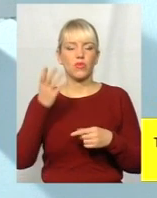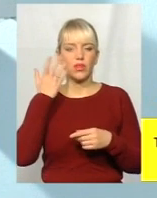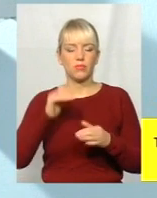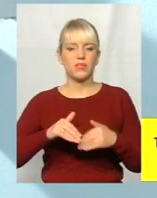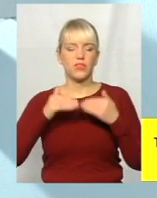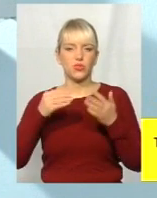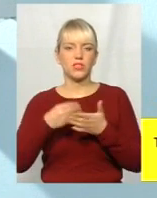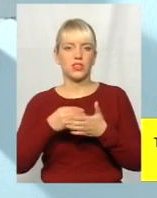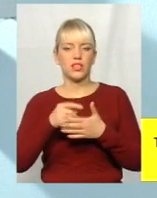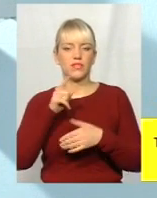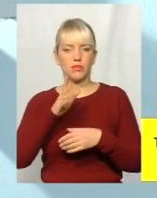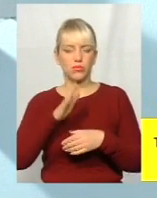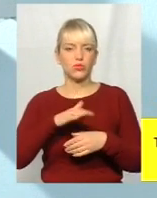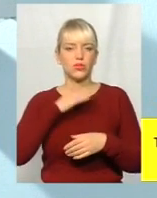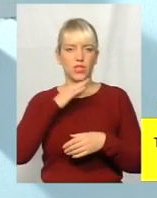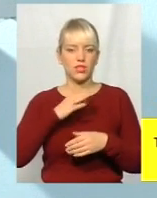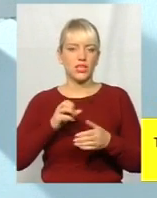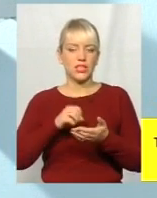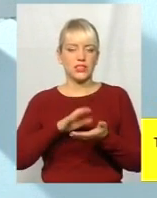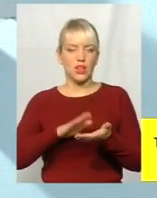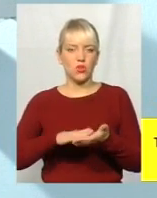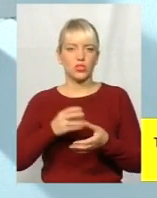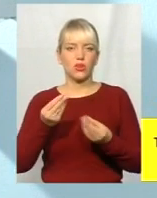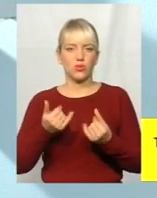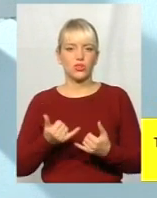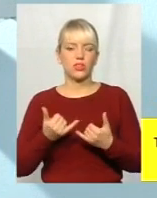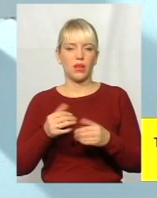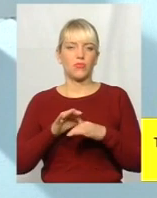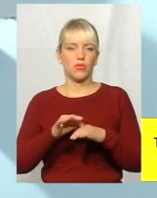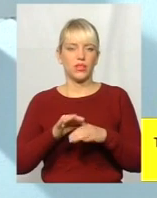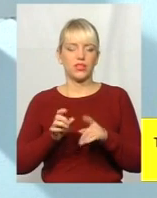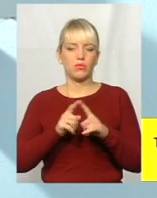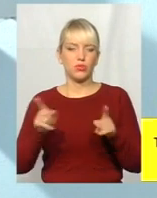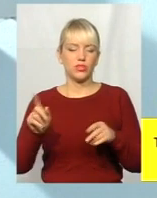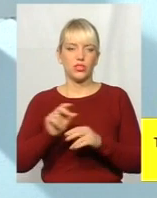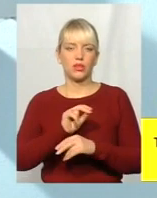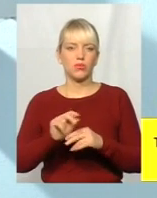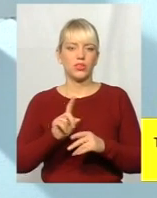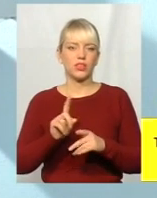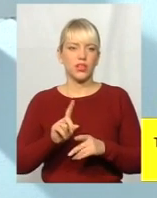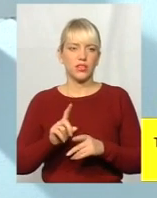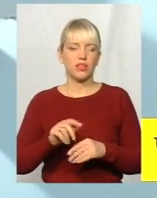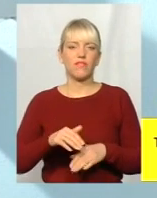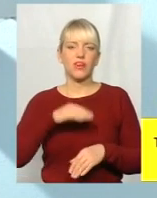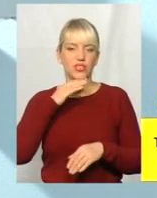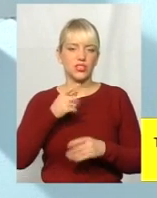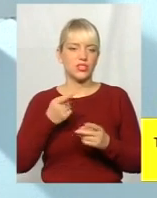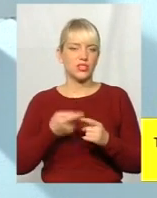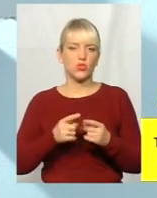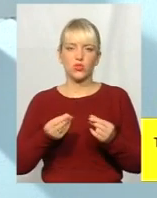підвищується тариф, там, де достатньо заложено грошей на те проведення тих поточних ремонтів, яких врешті зараз цих коштів